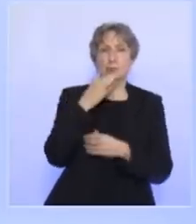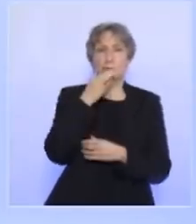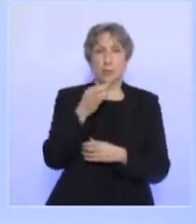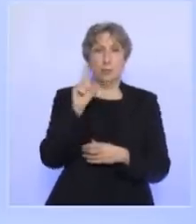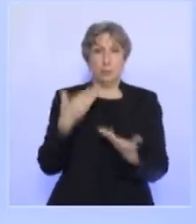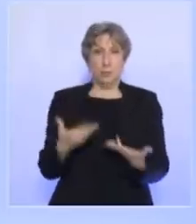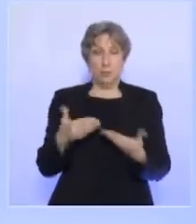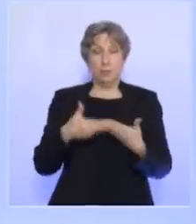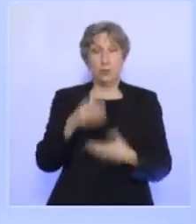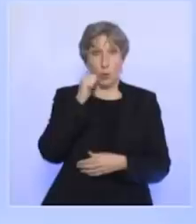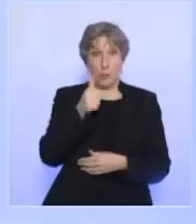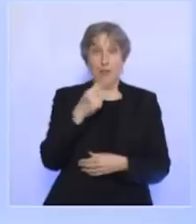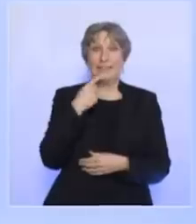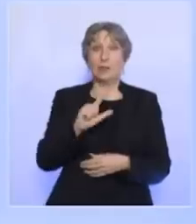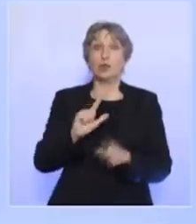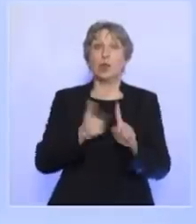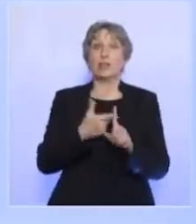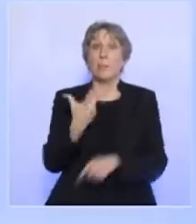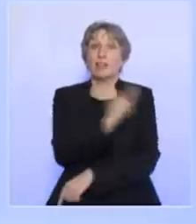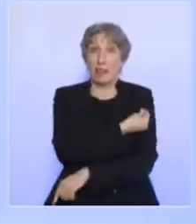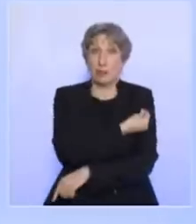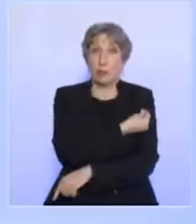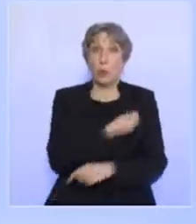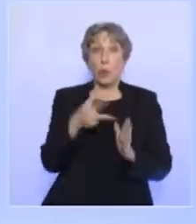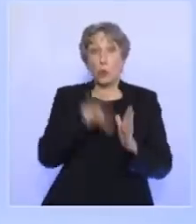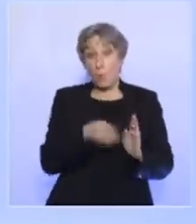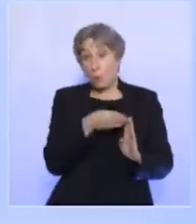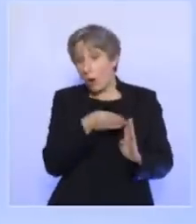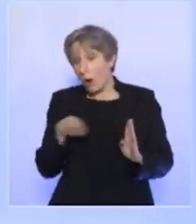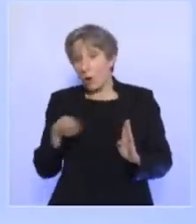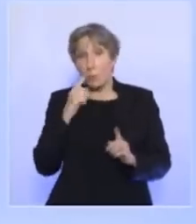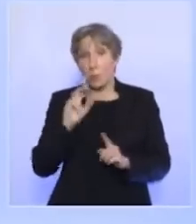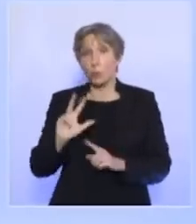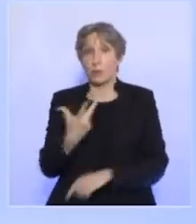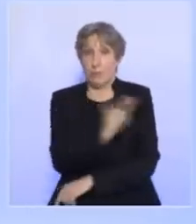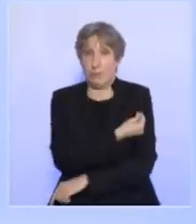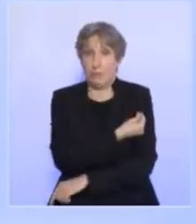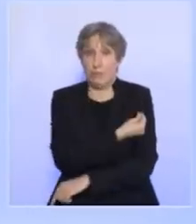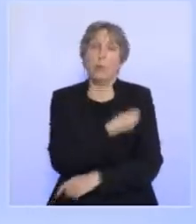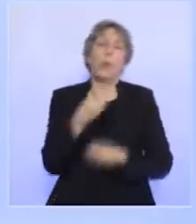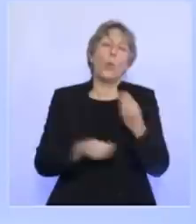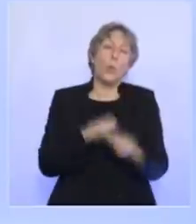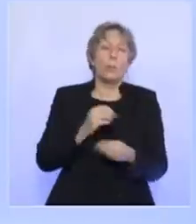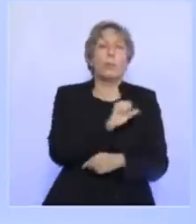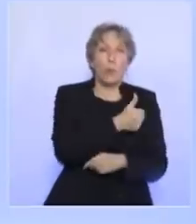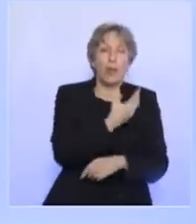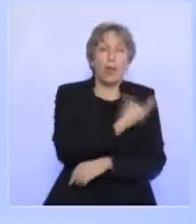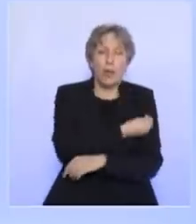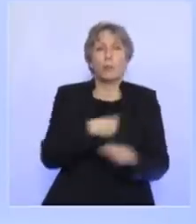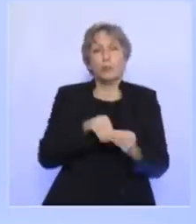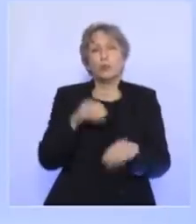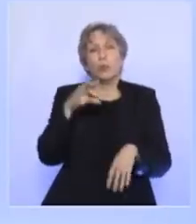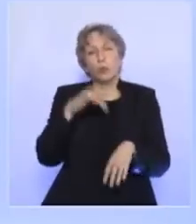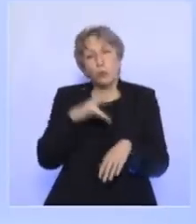3 mois après votre deuxième injection ou votre première si vous avez eu le Covid pour pouvoir